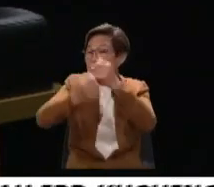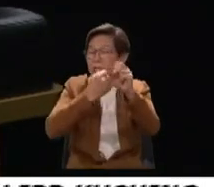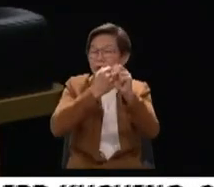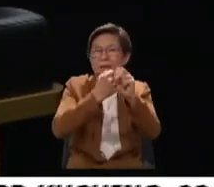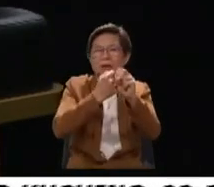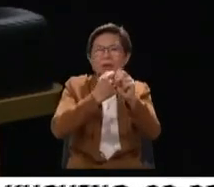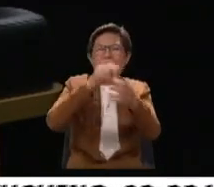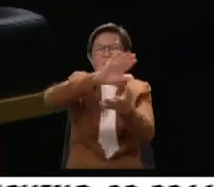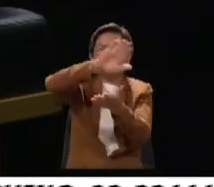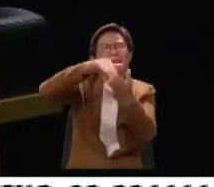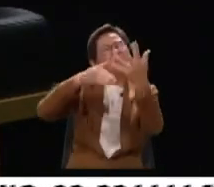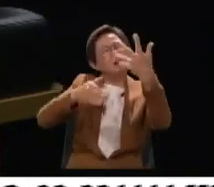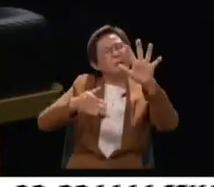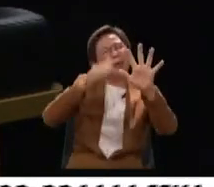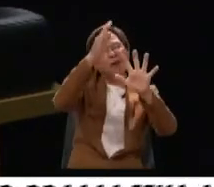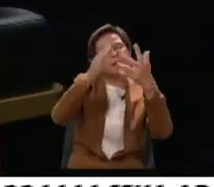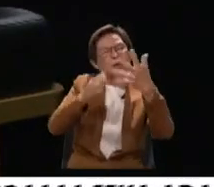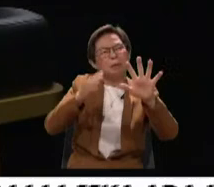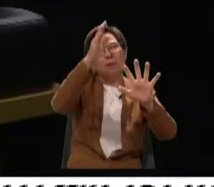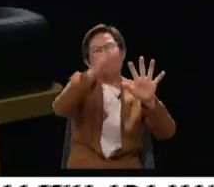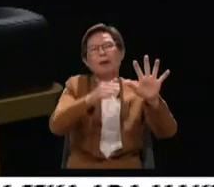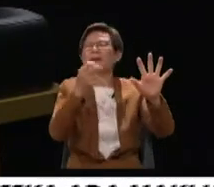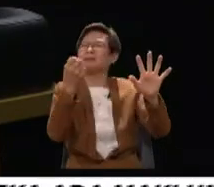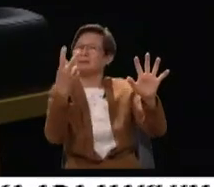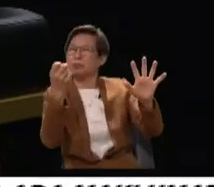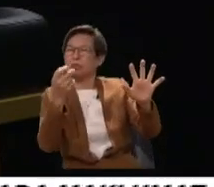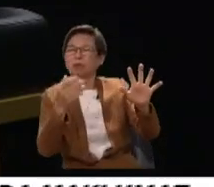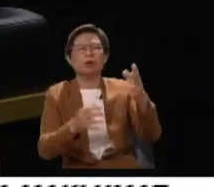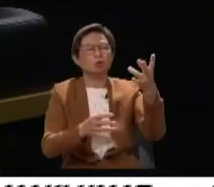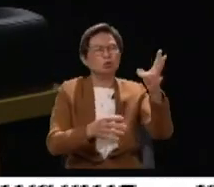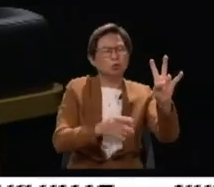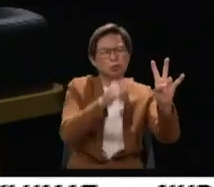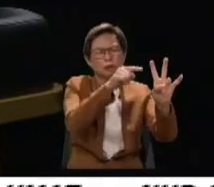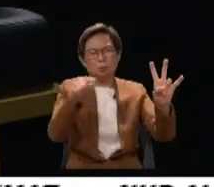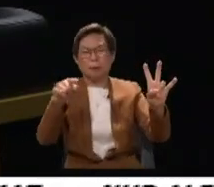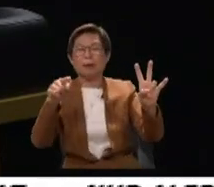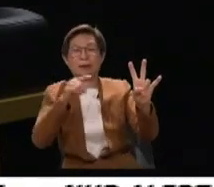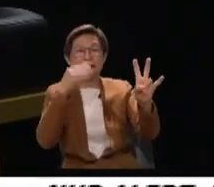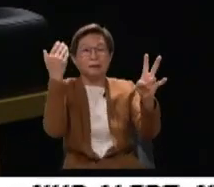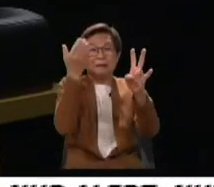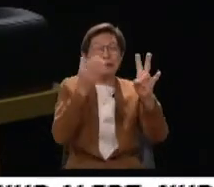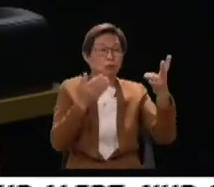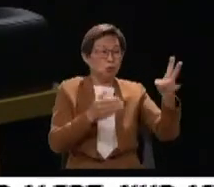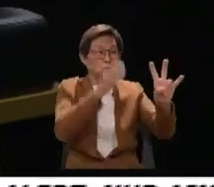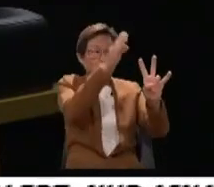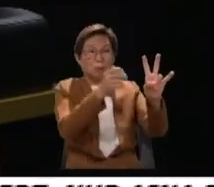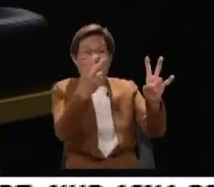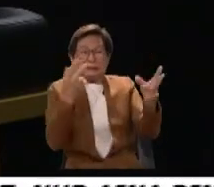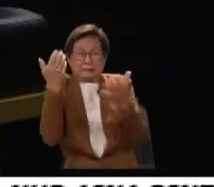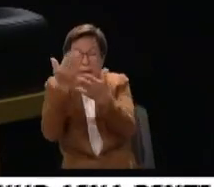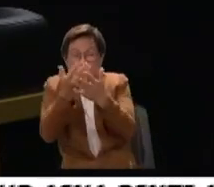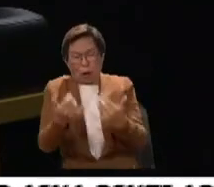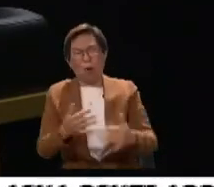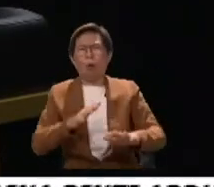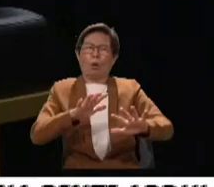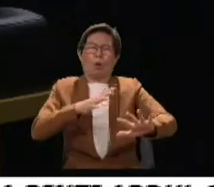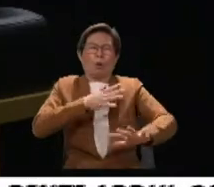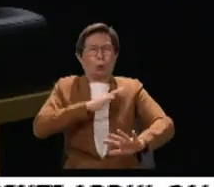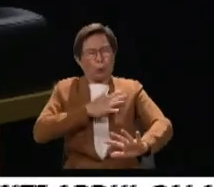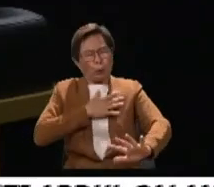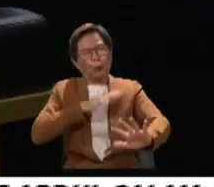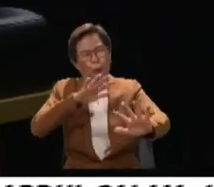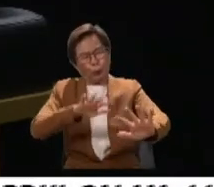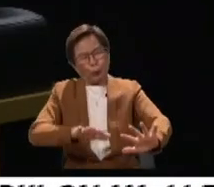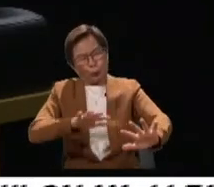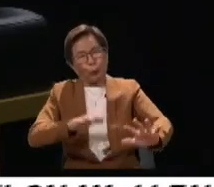pertengahan disember daripada 17 hari bulan er hingga sekarang agak reda tapi saya bermula dengan banjir ni ada kawasan saiz ni Di ampang